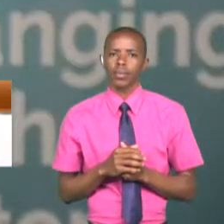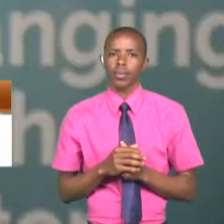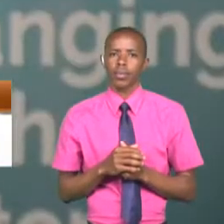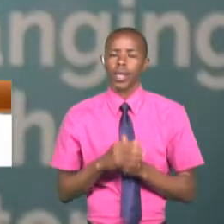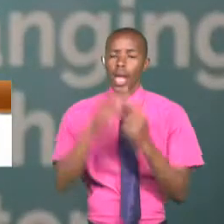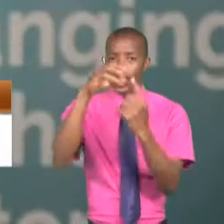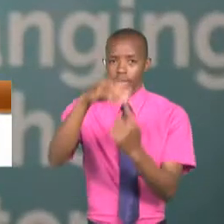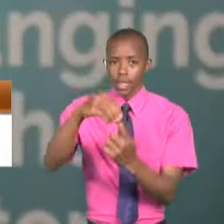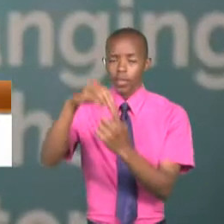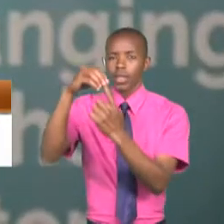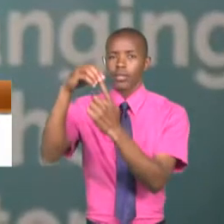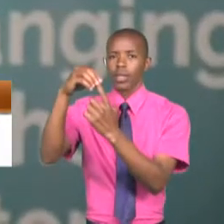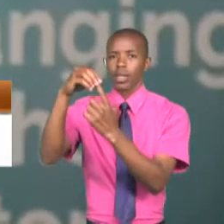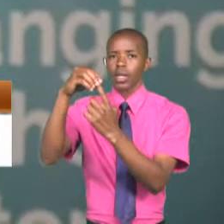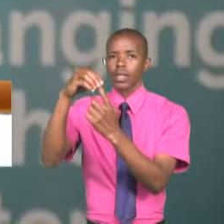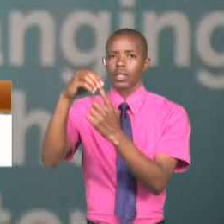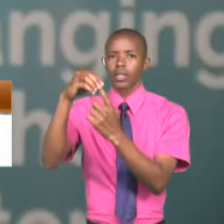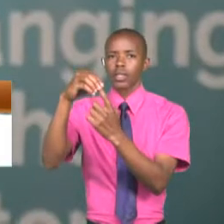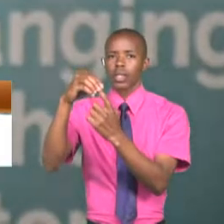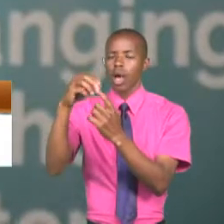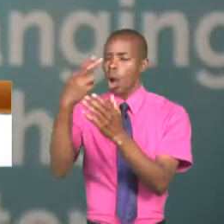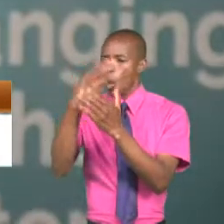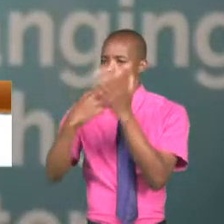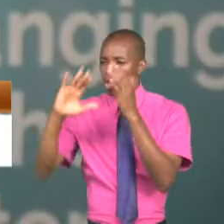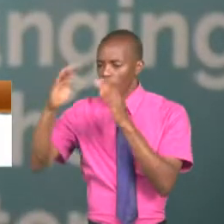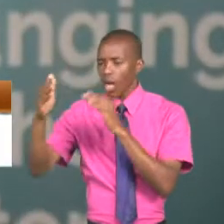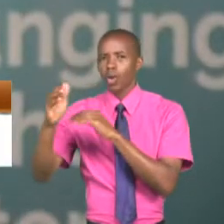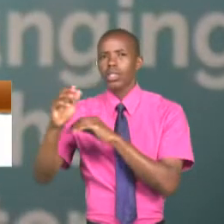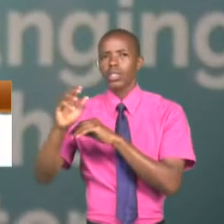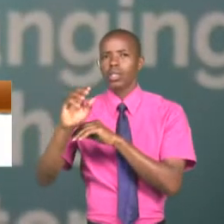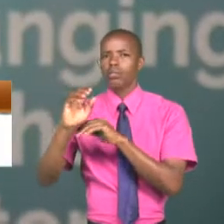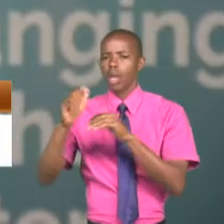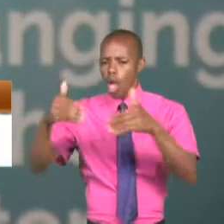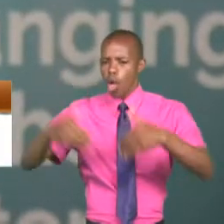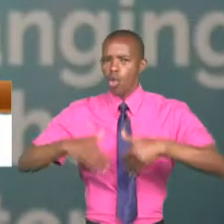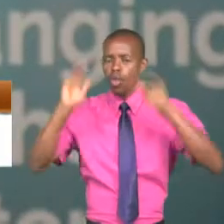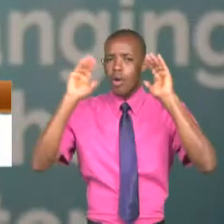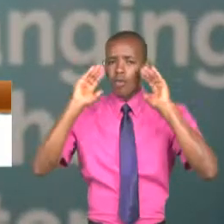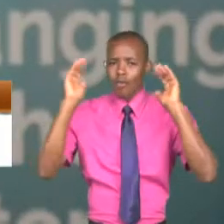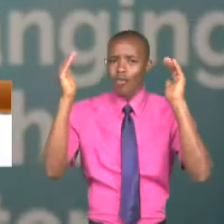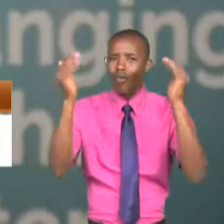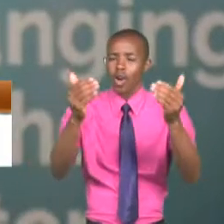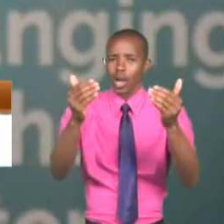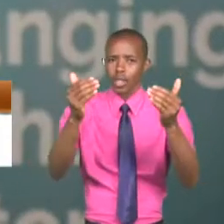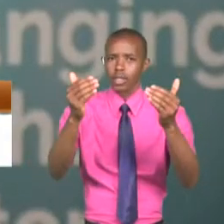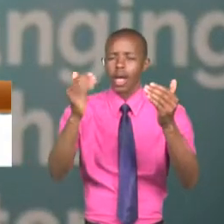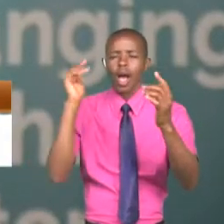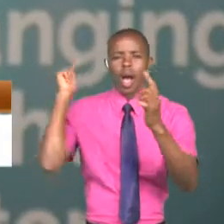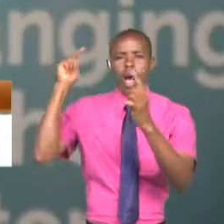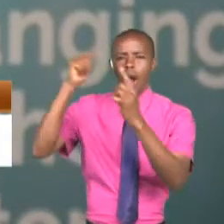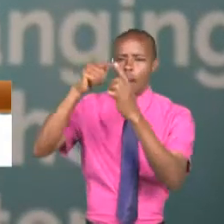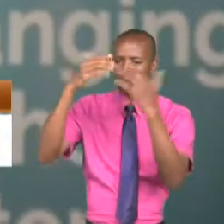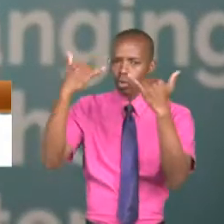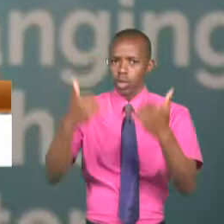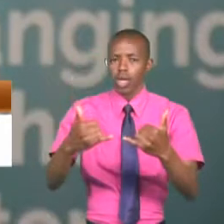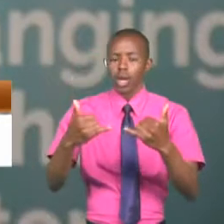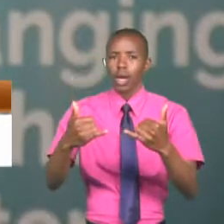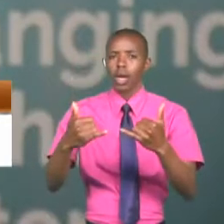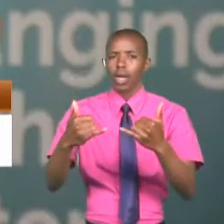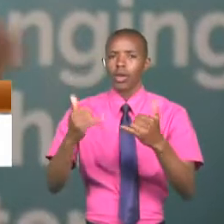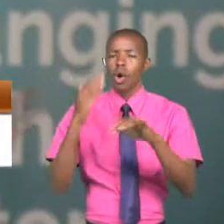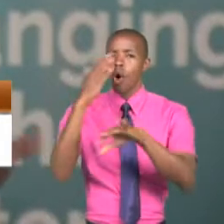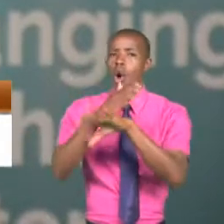Specifically, the coastal counties have always been a huge focus for Generation Kenya. Until now, we have trained more